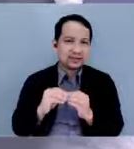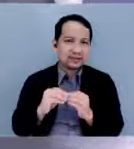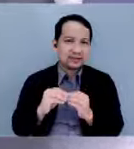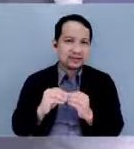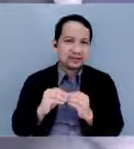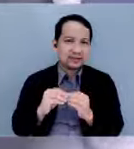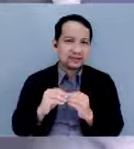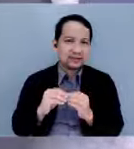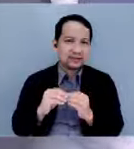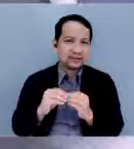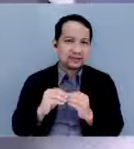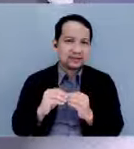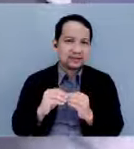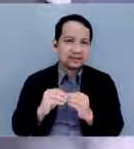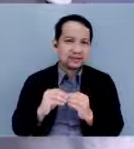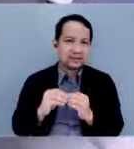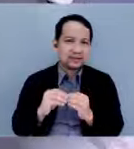yung cardio?